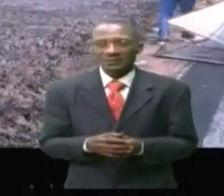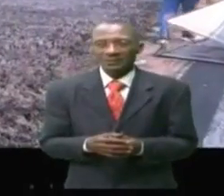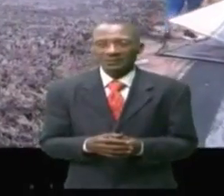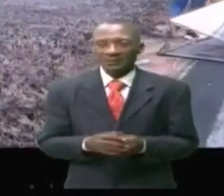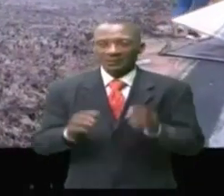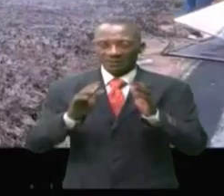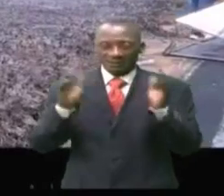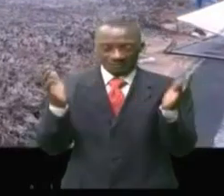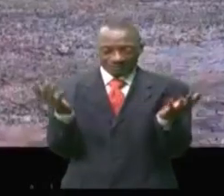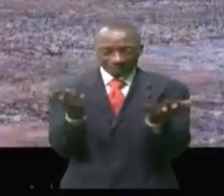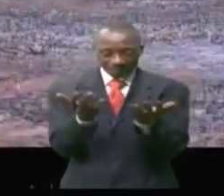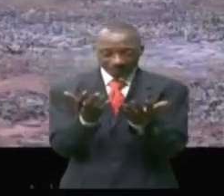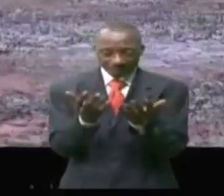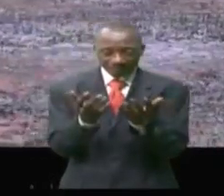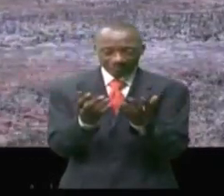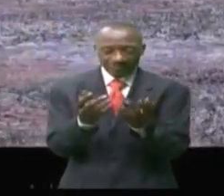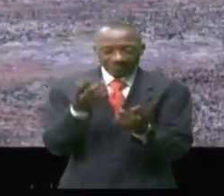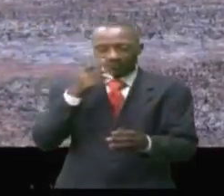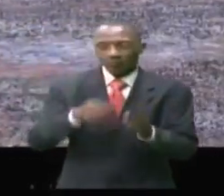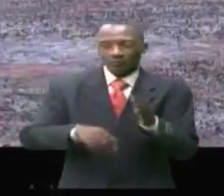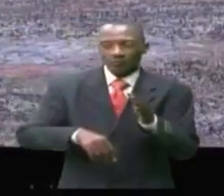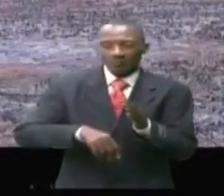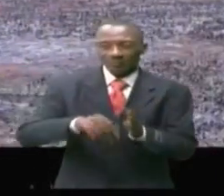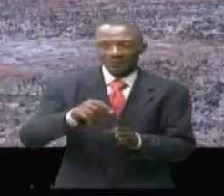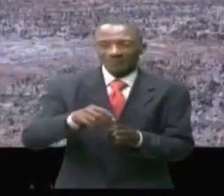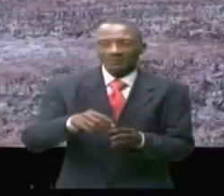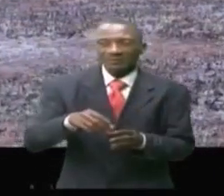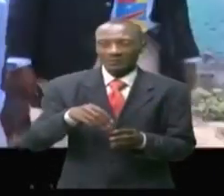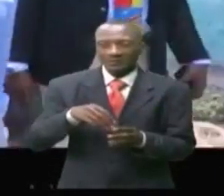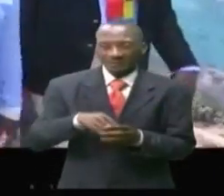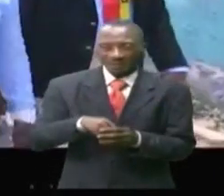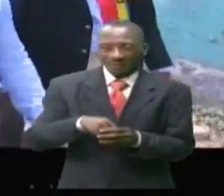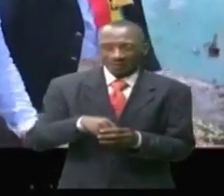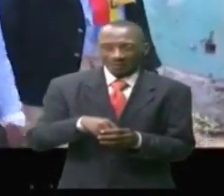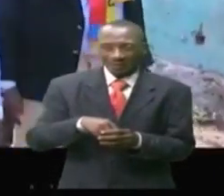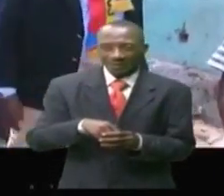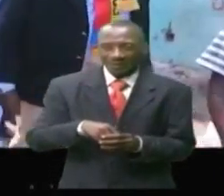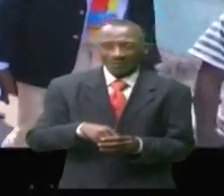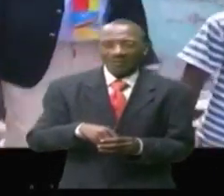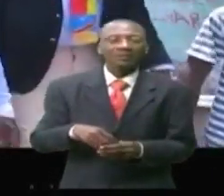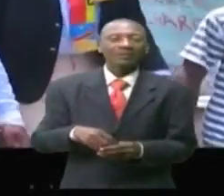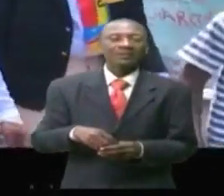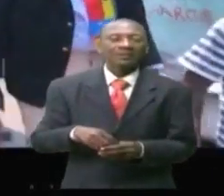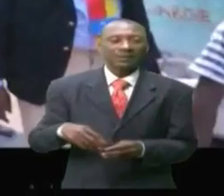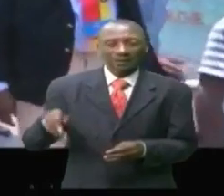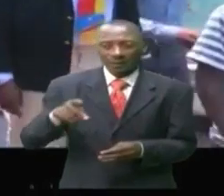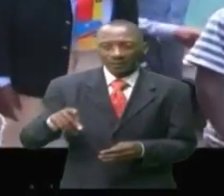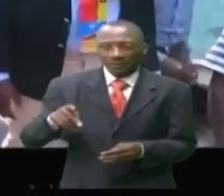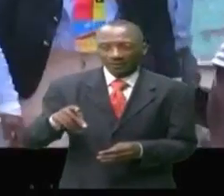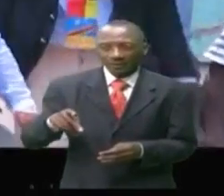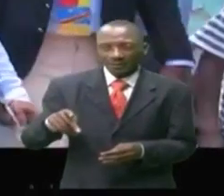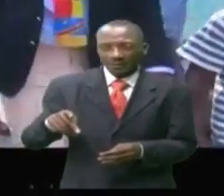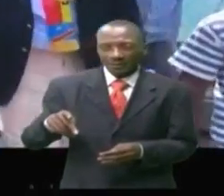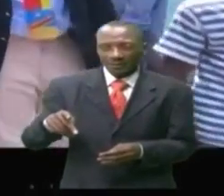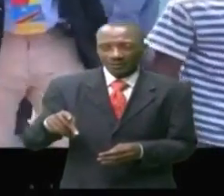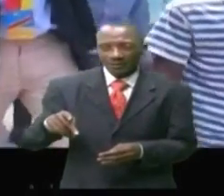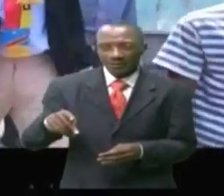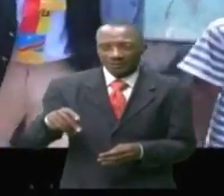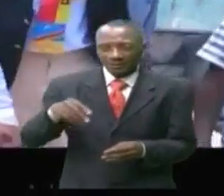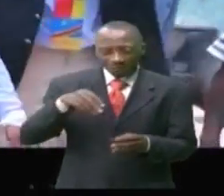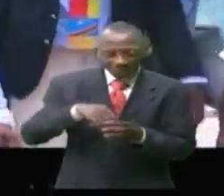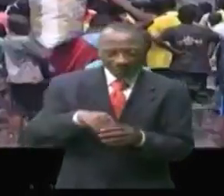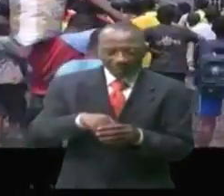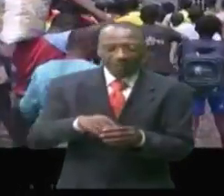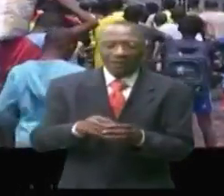la merci des jeunes délinquants qui y opèrent, créant ainsi de l'insécurité. Le bourgmestre de Ngaliema, Dieu merci Maïba Ziluanga,